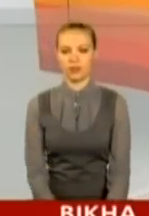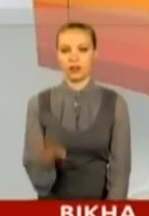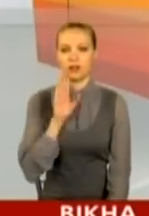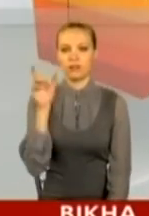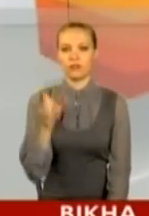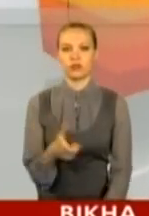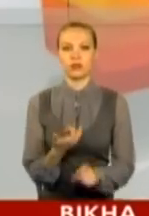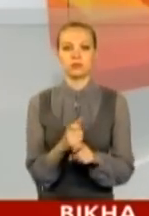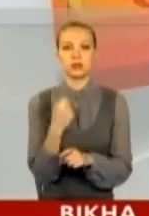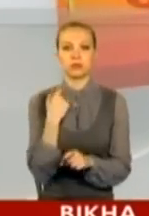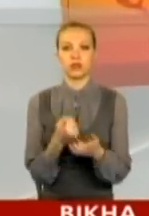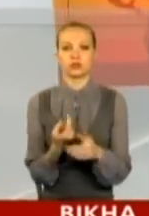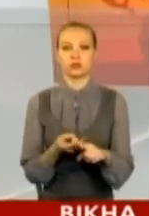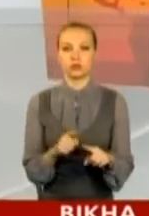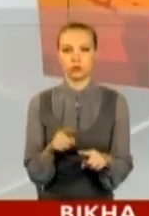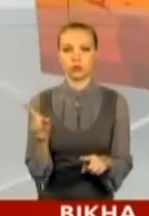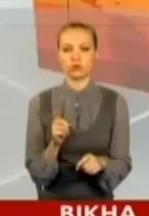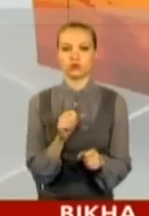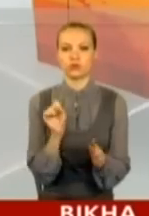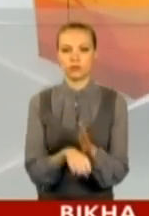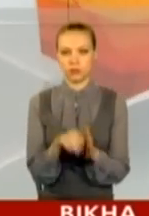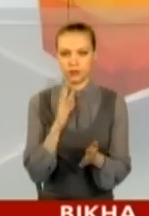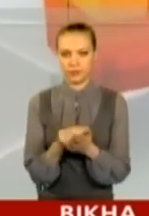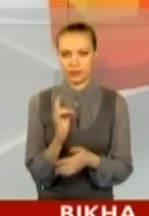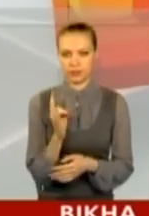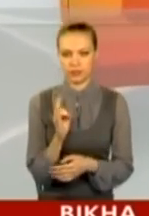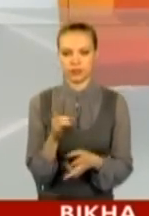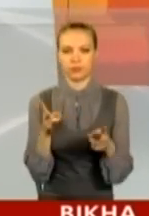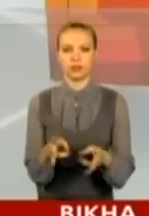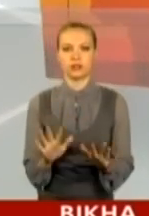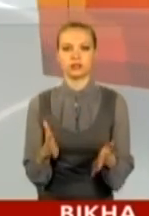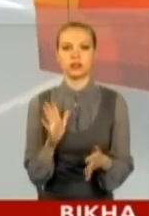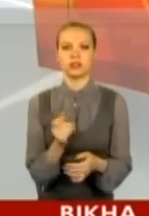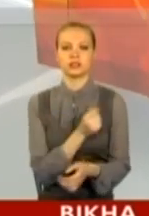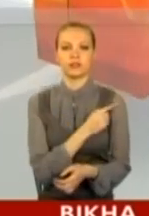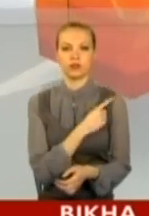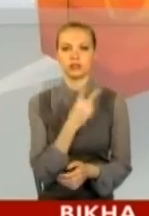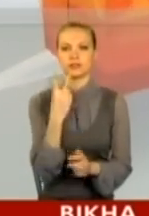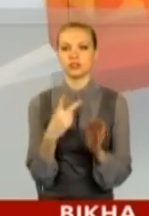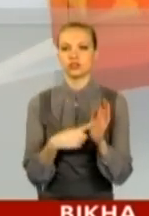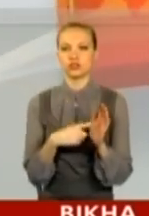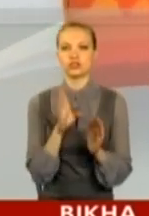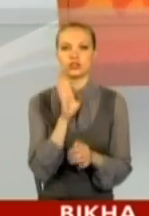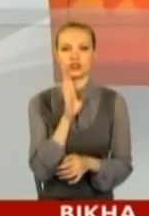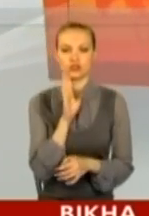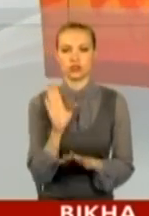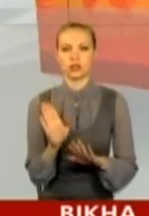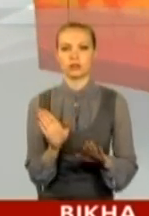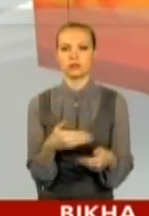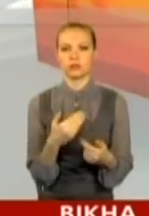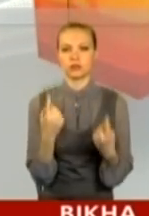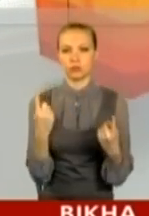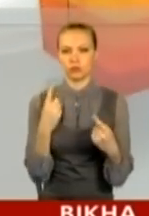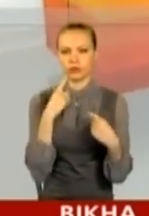Вона перепилася до того, що в Нестімі вбила власне дитя. Трагедія сталася в Одесі. 26-річна жінка після